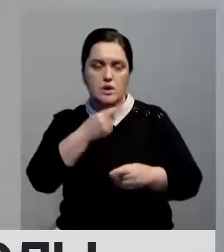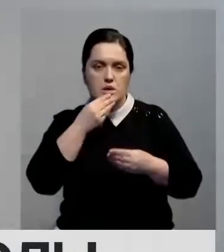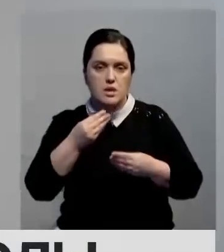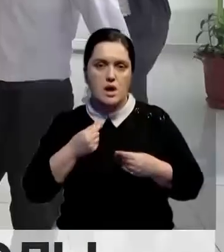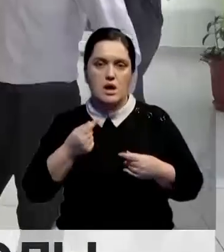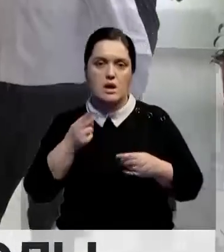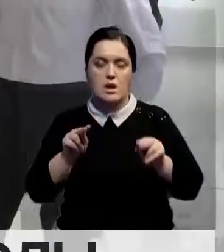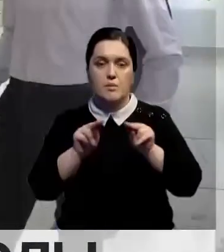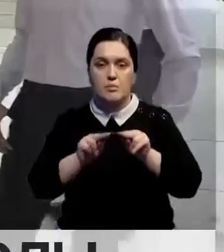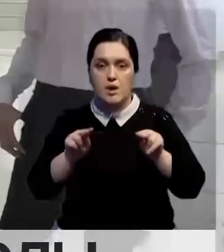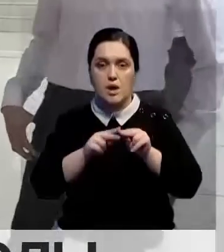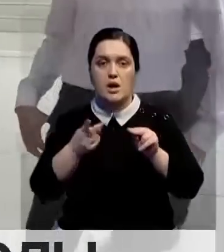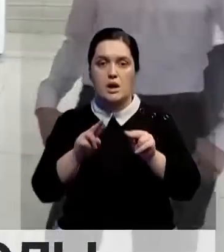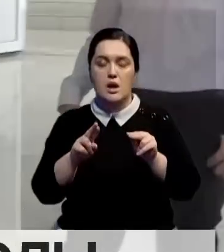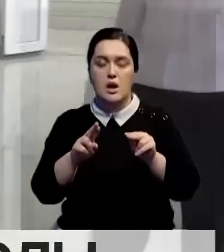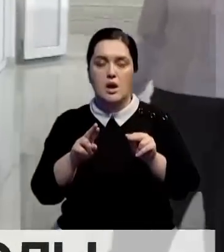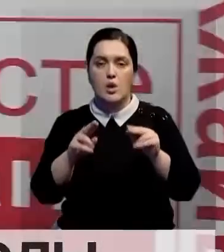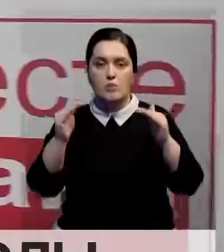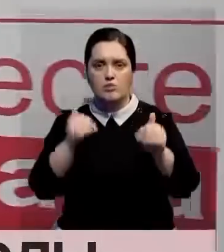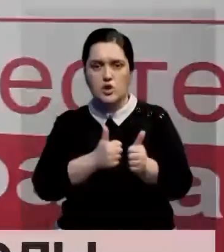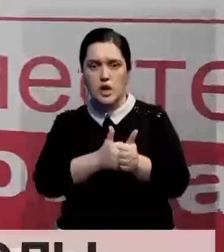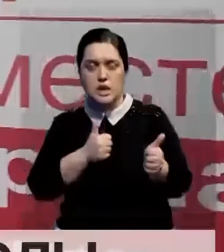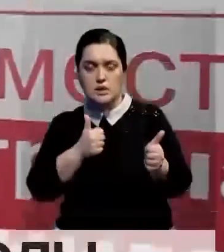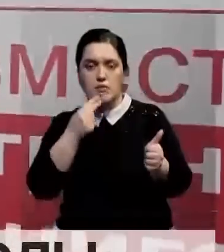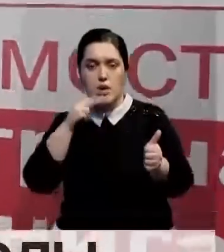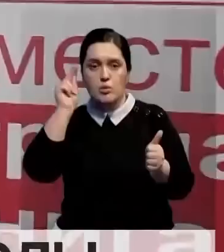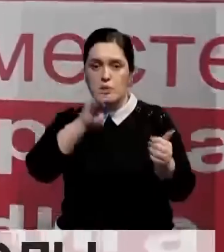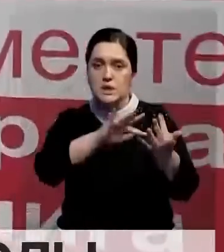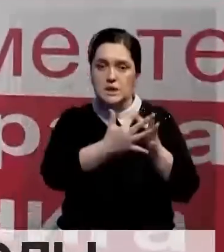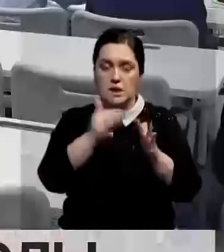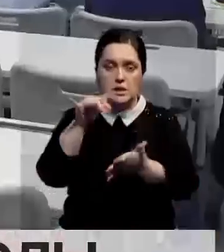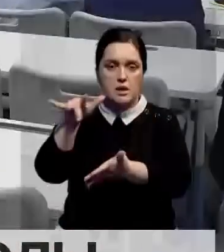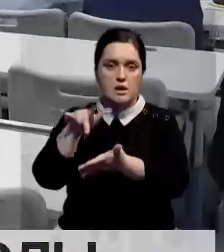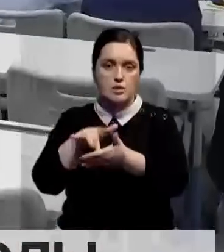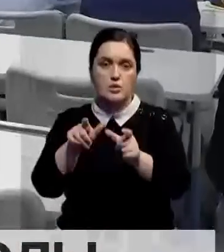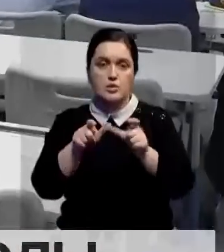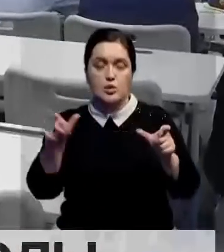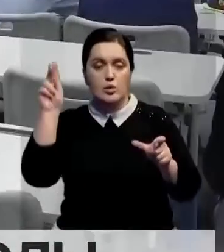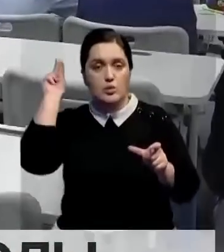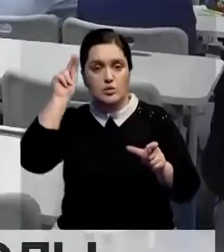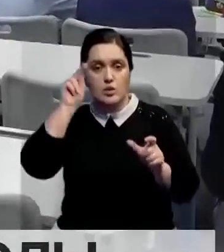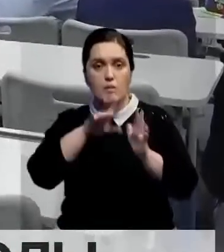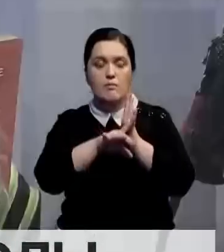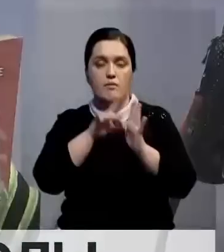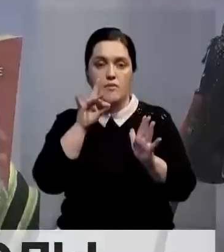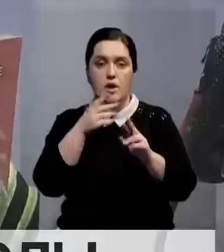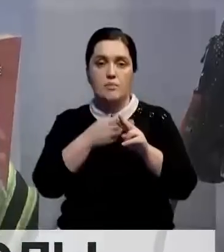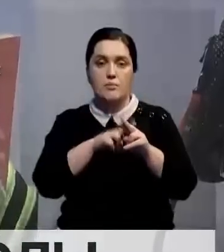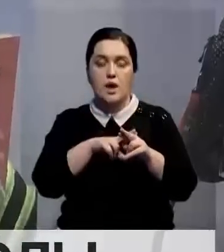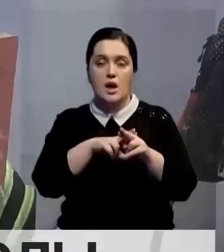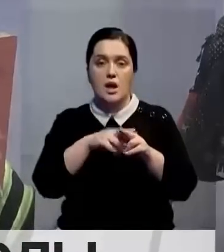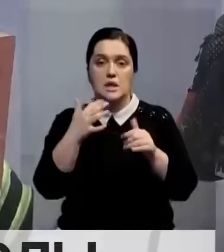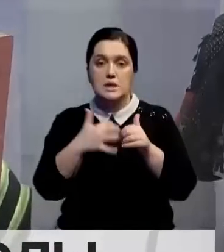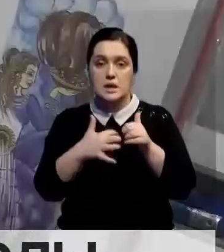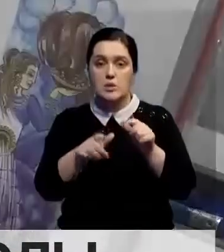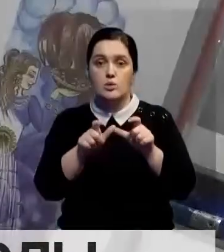всех педагогов, для уменьшения разрыва качества образования между сельской и городской школой. Учебное заведение выбрано не случайно. Аксайская средняя